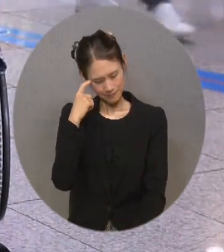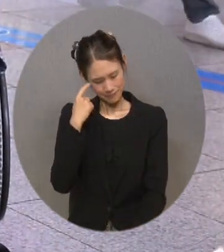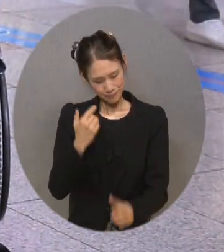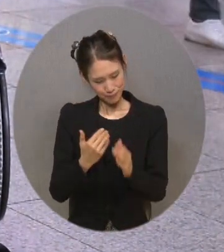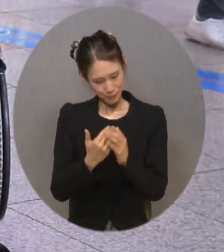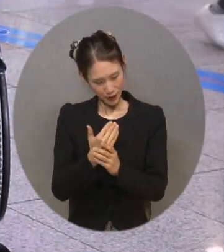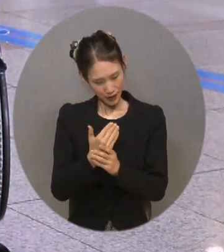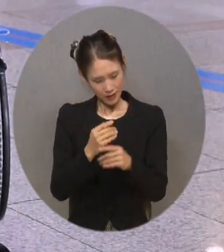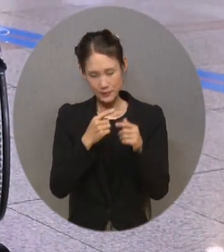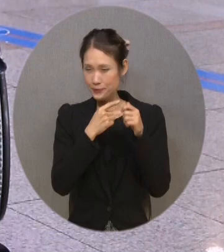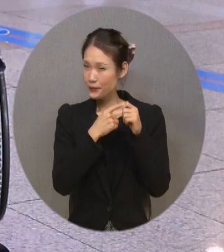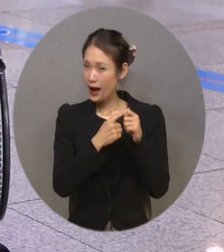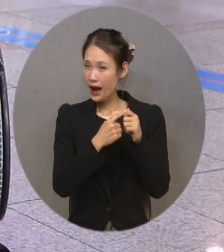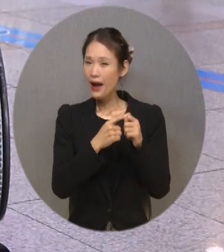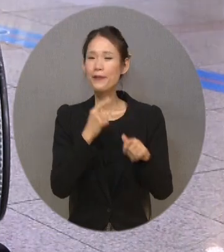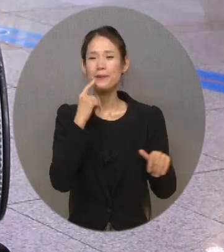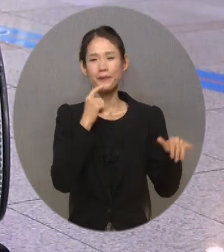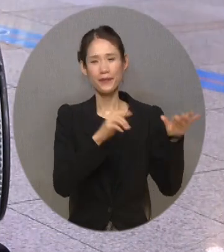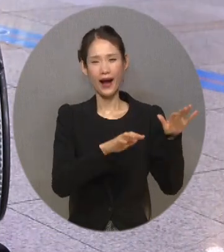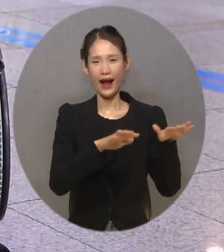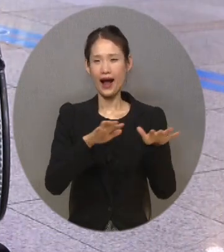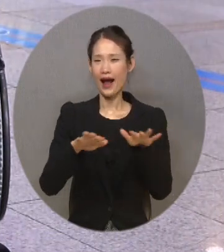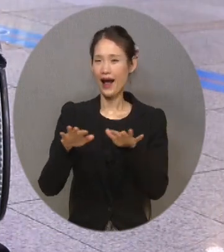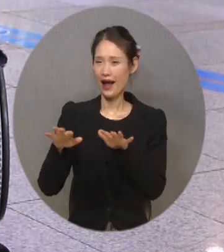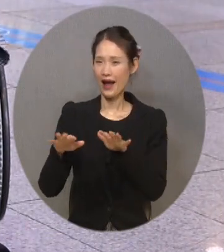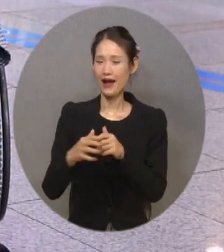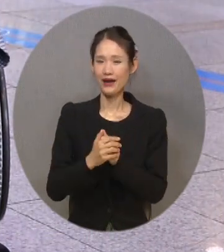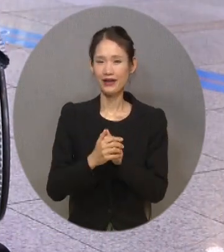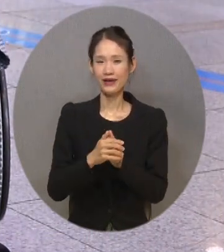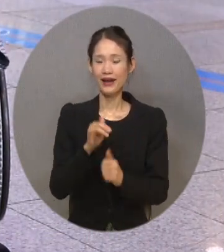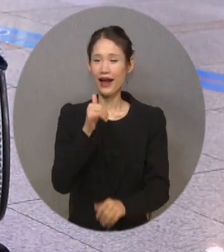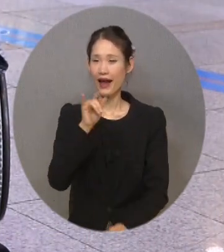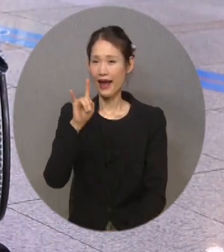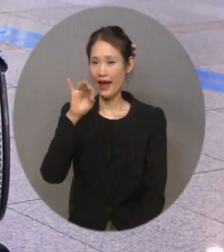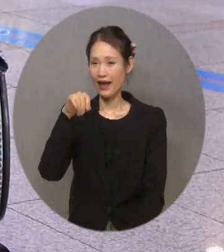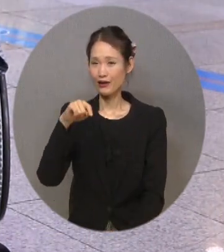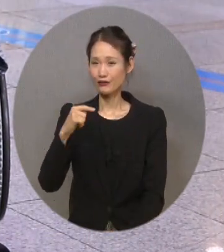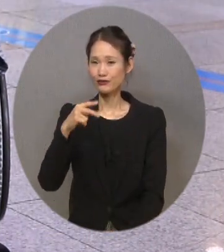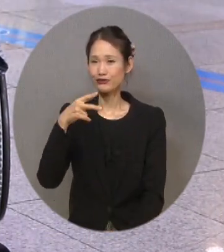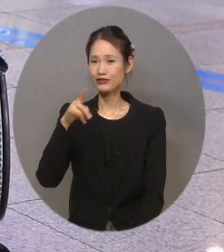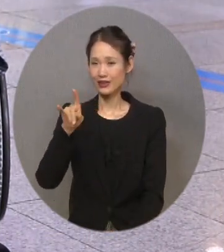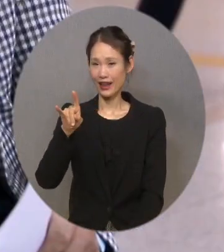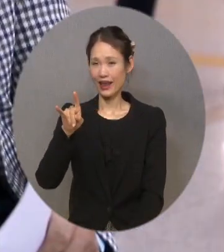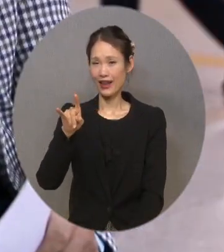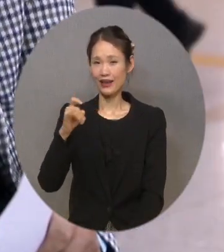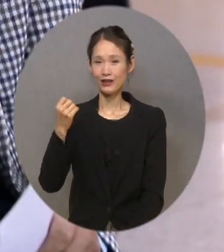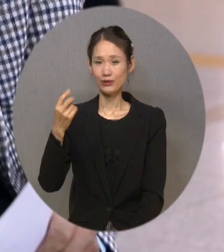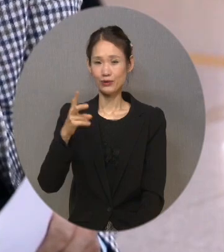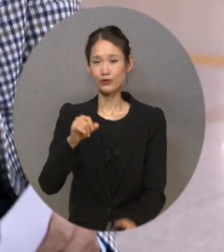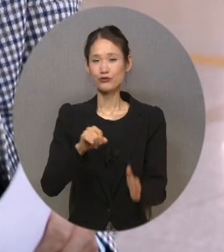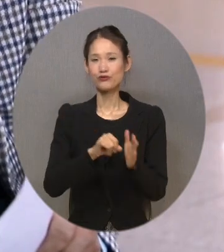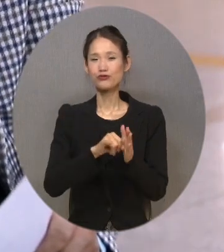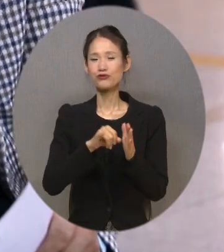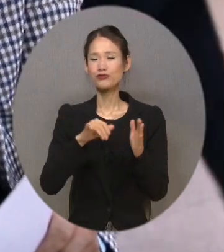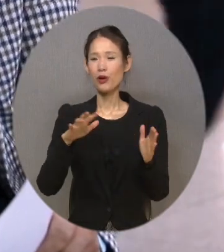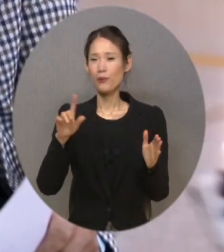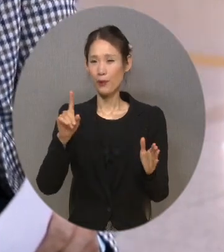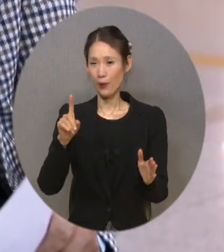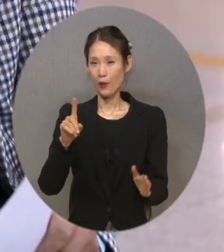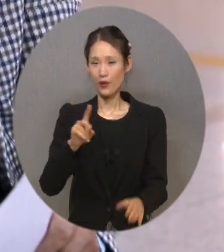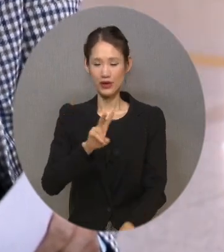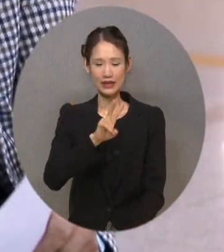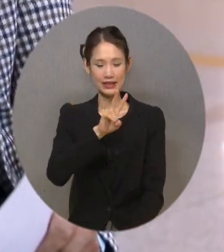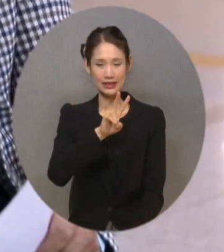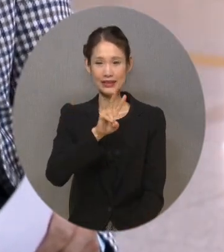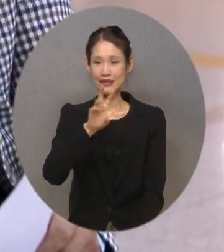바다죠. 해운대지. 해운대. 해운대. 해운대. 그리고 요즘에 부산이 또 유명한 게 왜? 세계 엑스포